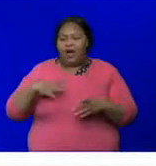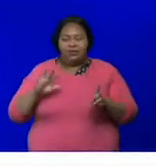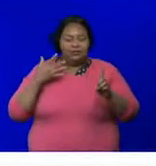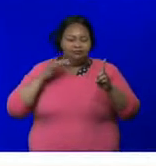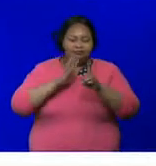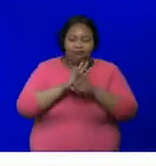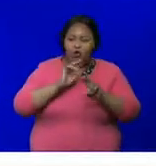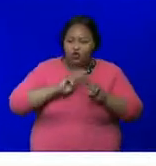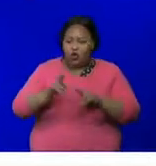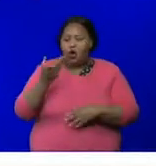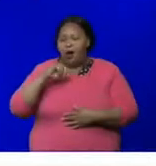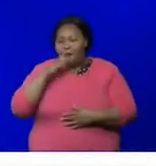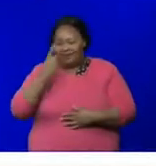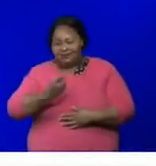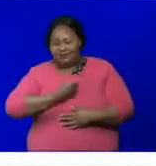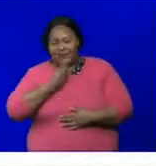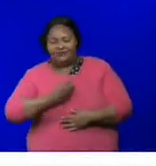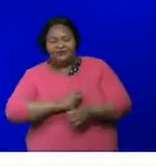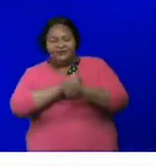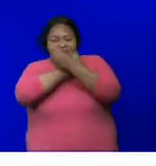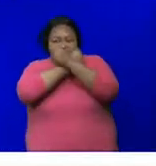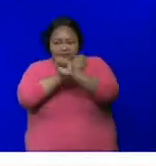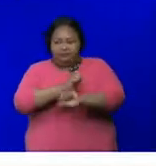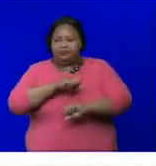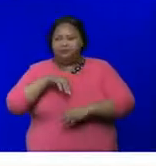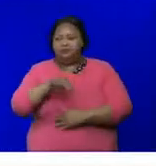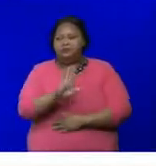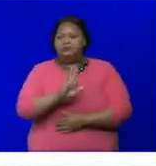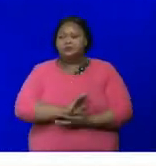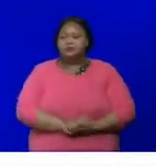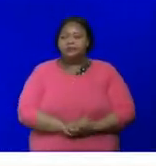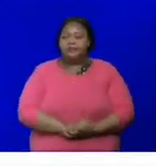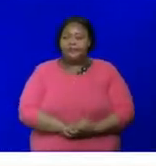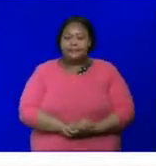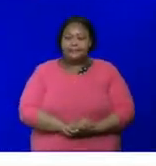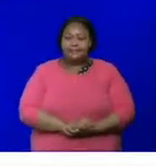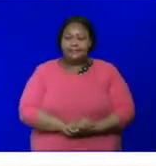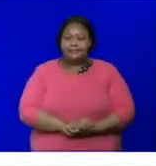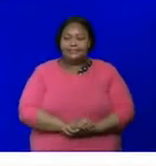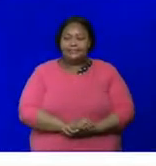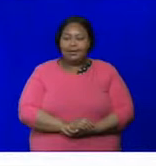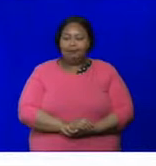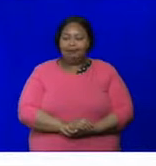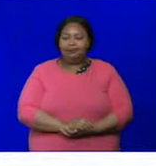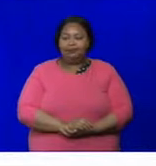TV temidlalo ngilinda Dlamini kanzi umbiko uhlanganiswa ngufabrice msonera embabani